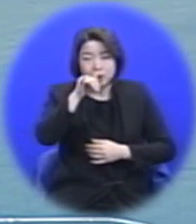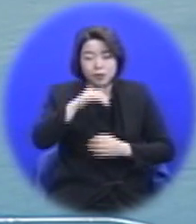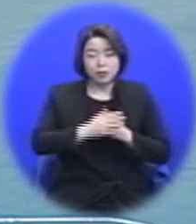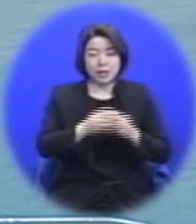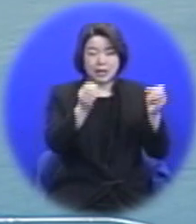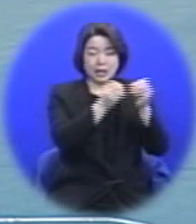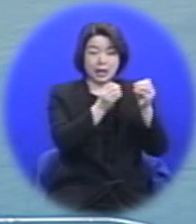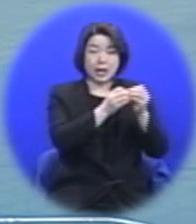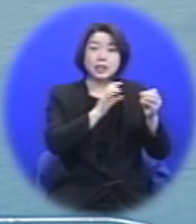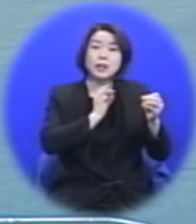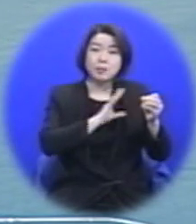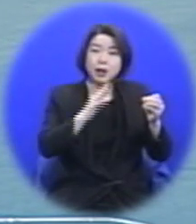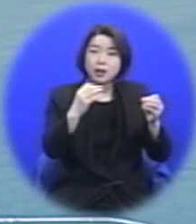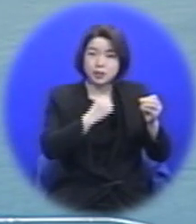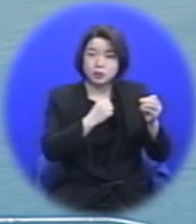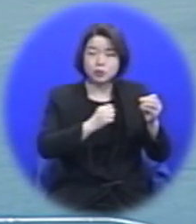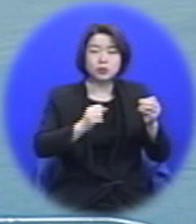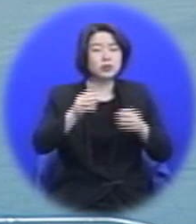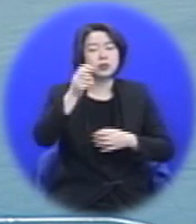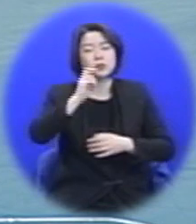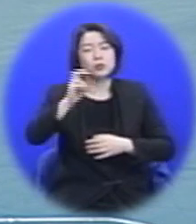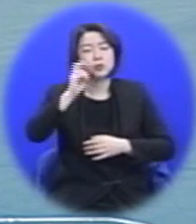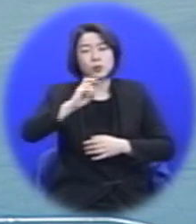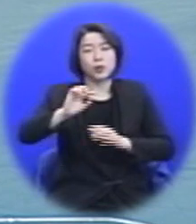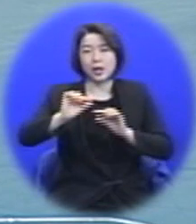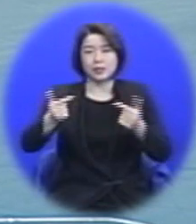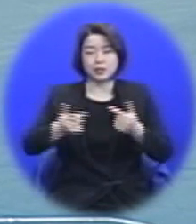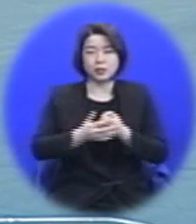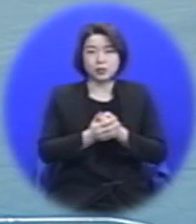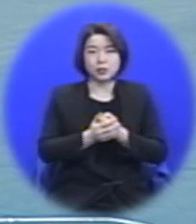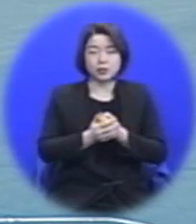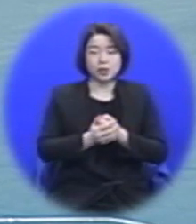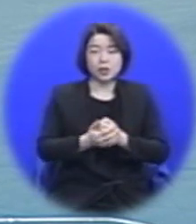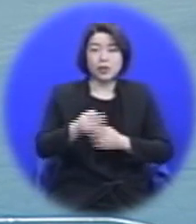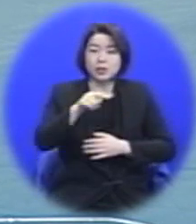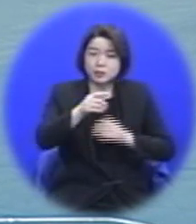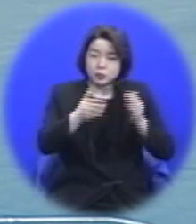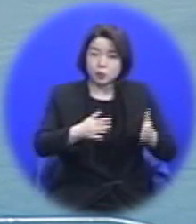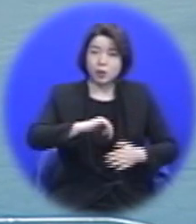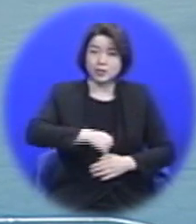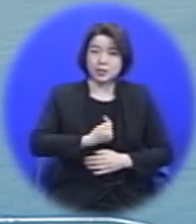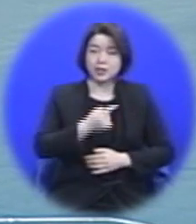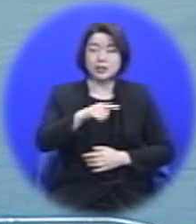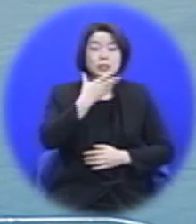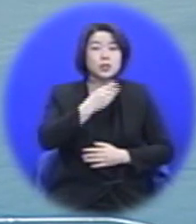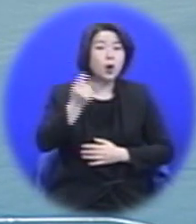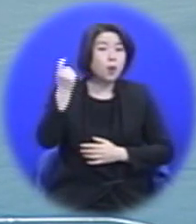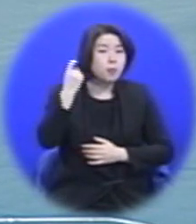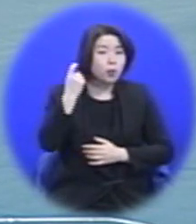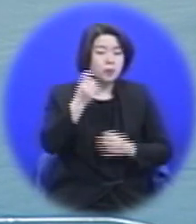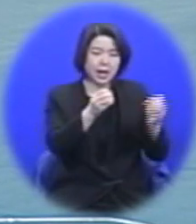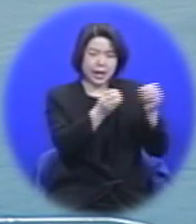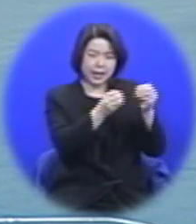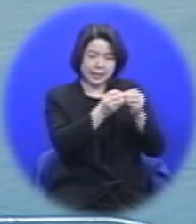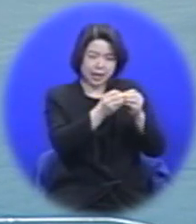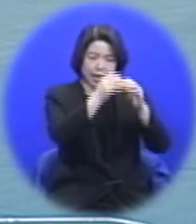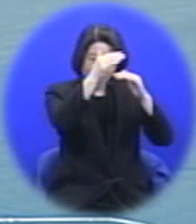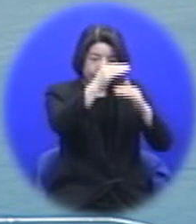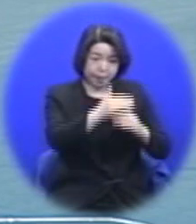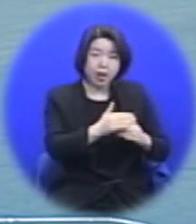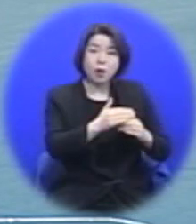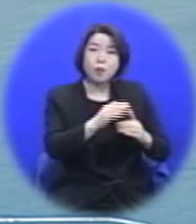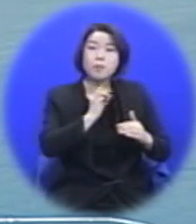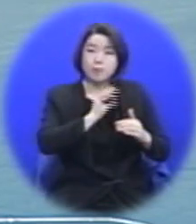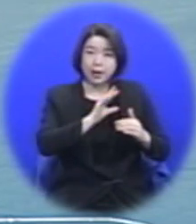가지고는 노래라고 할 수가 없습니다. 그런데 그동안 자기는 그 복음의 가사, 그 복음의 내용에